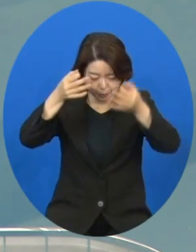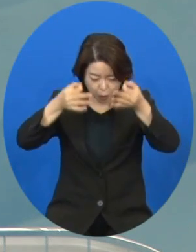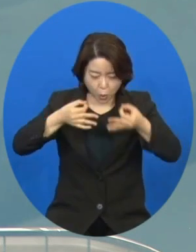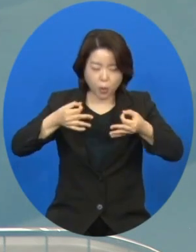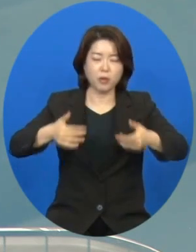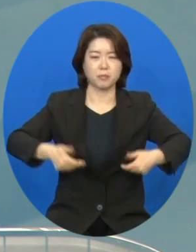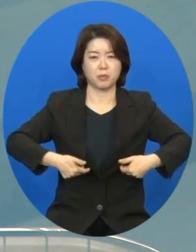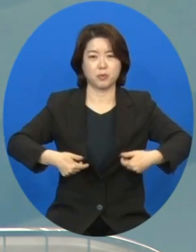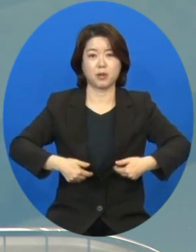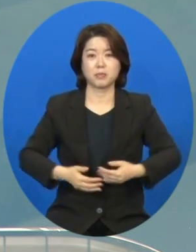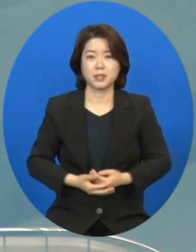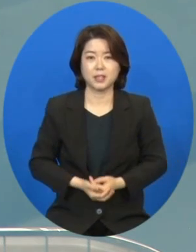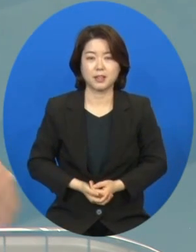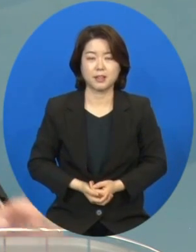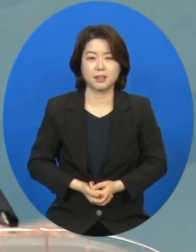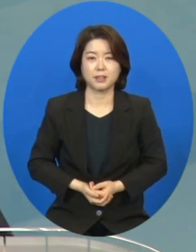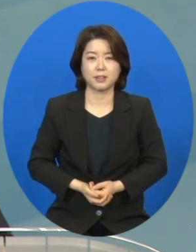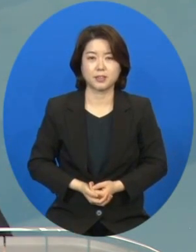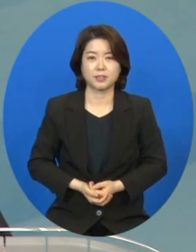겁니다.